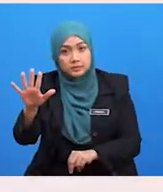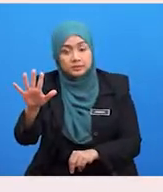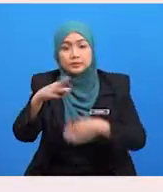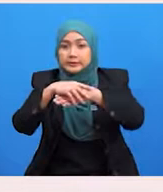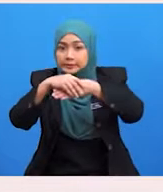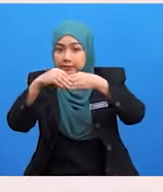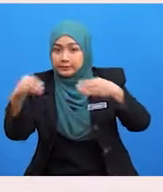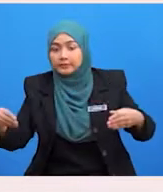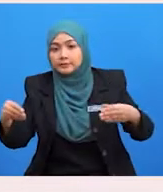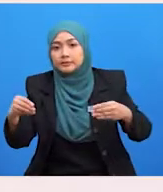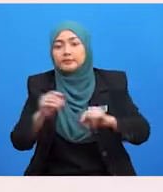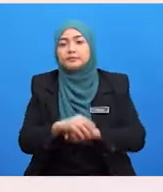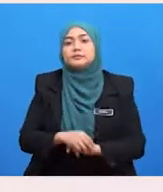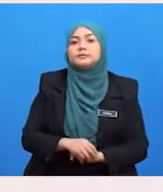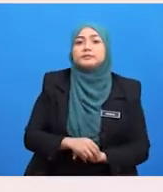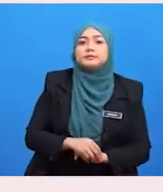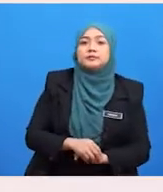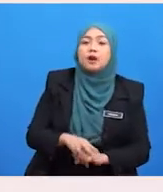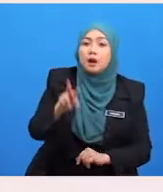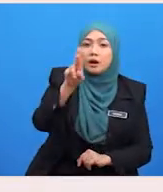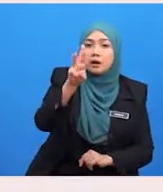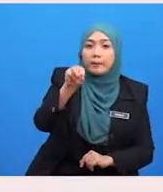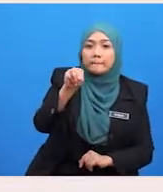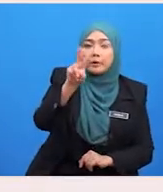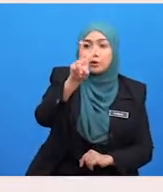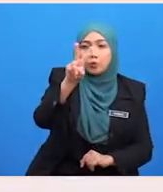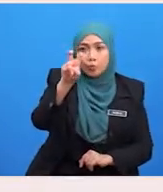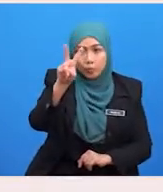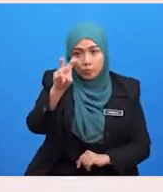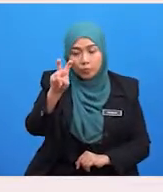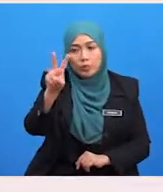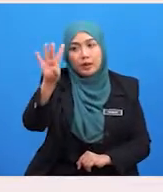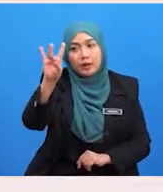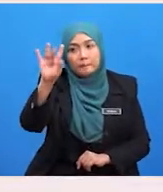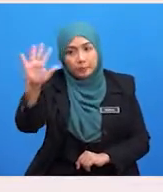RM6,435 dan susut nilai terkumpul kenderaan ialah